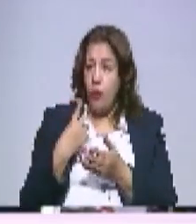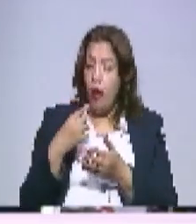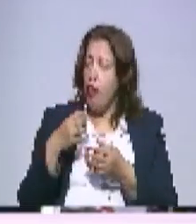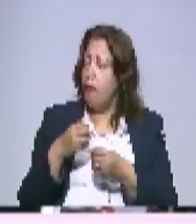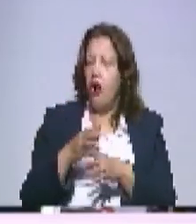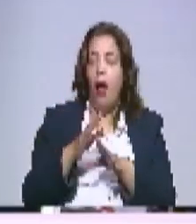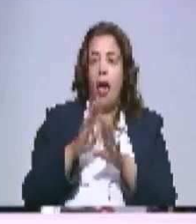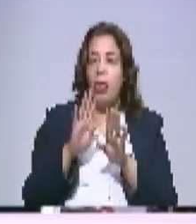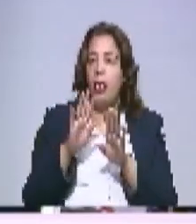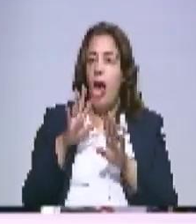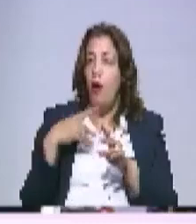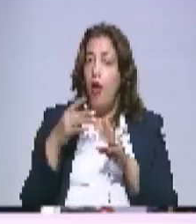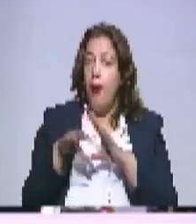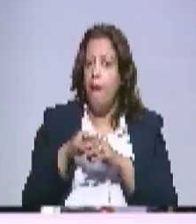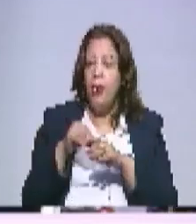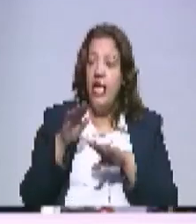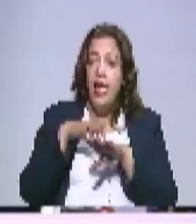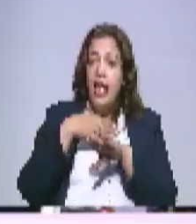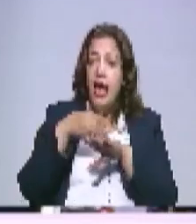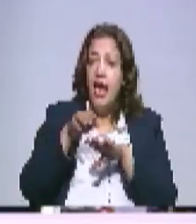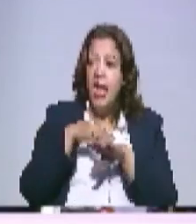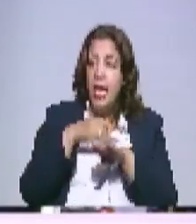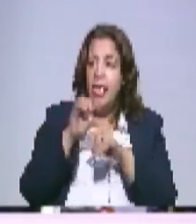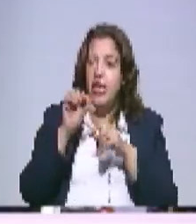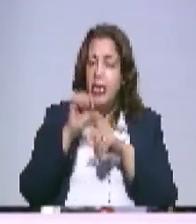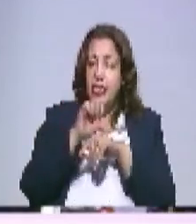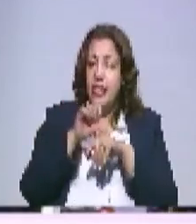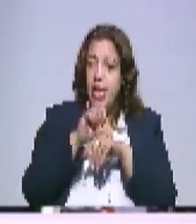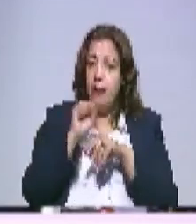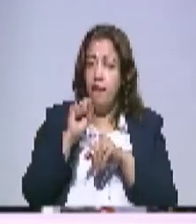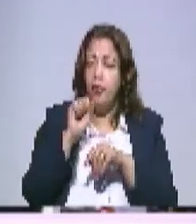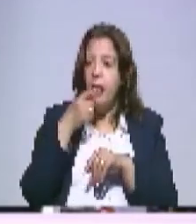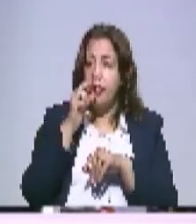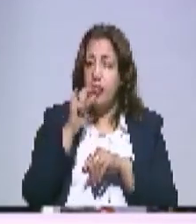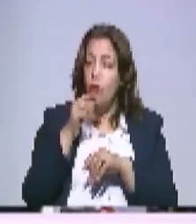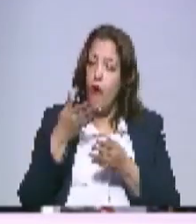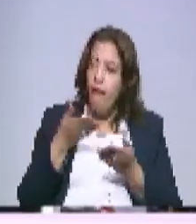بتتعمل بكذا حاجه. ممكن تدهنيها زيت زيتون وترصيها في صينيه وتدخليها الفرن.